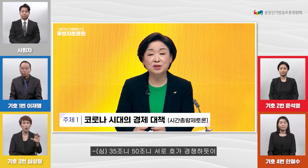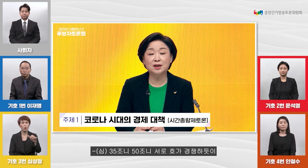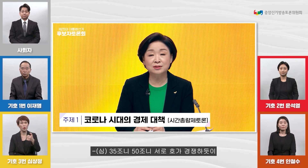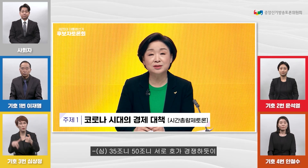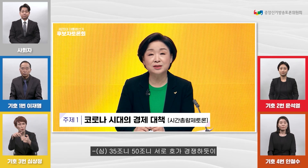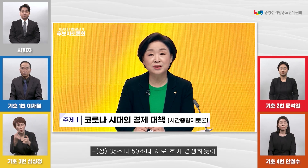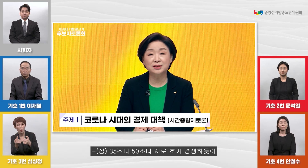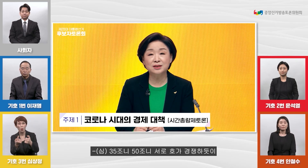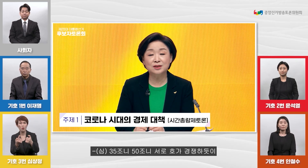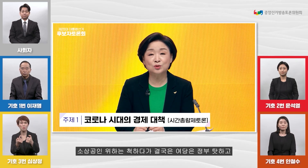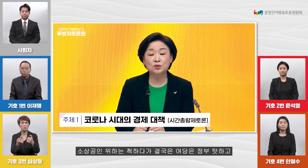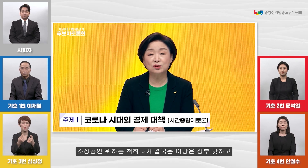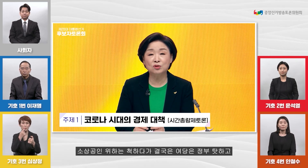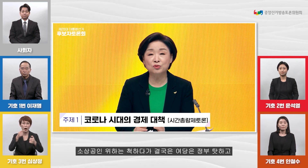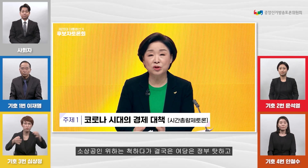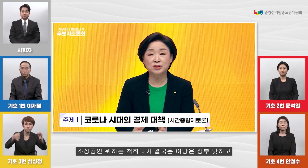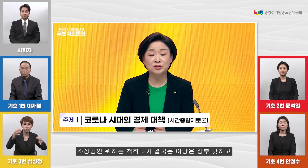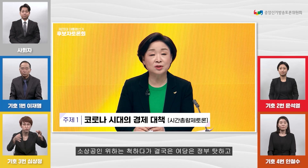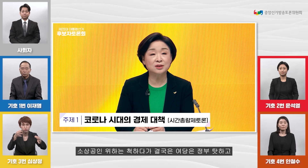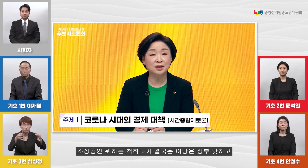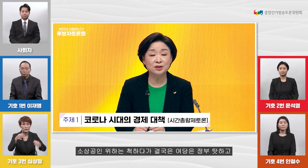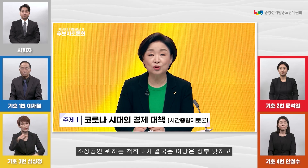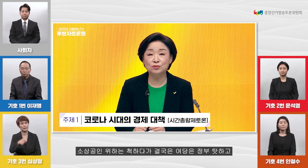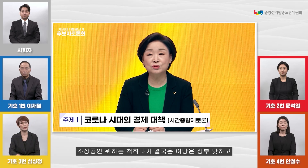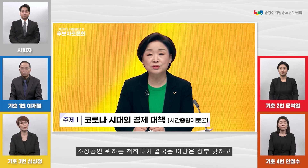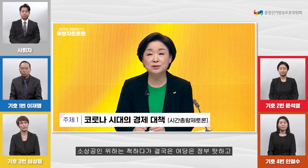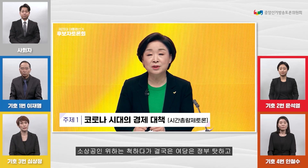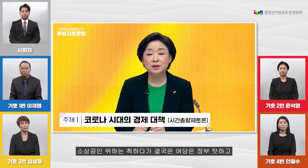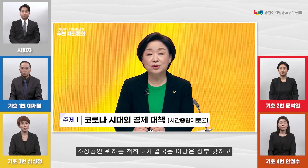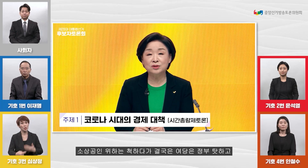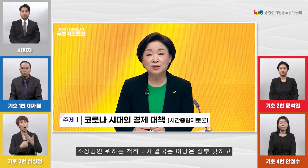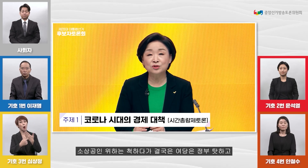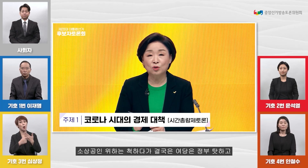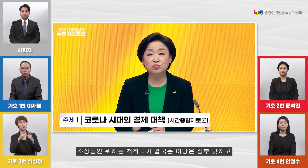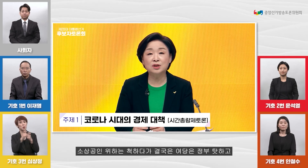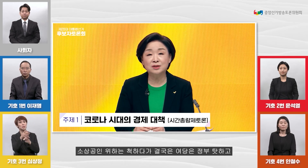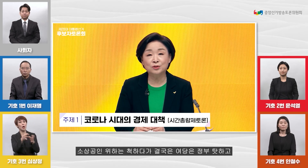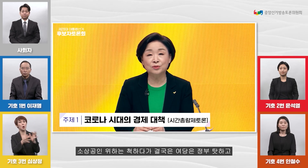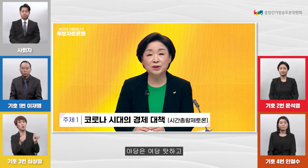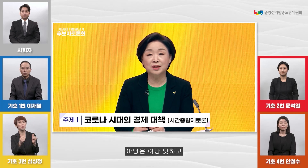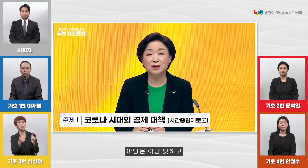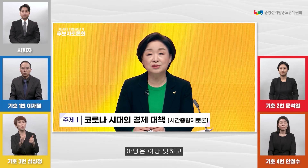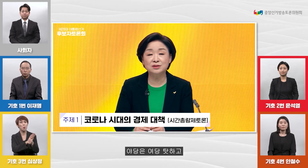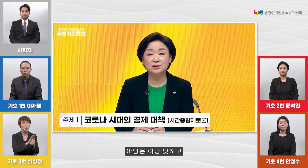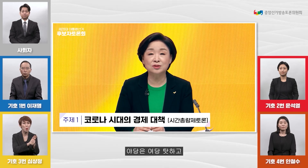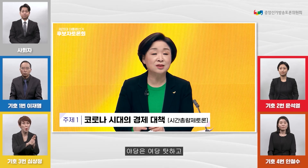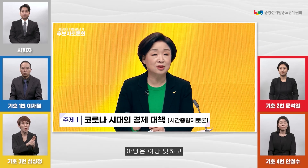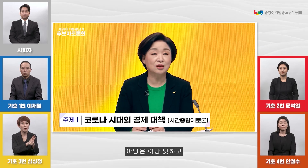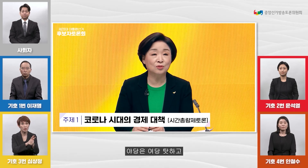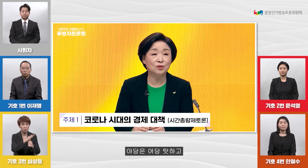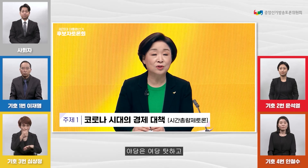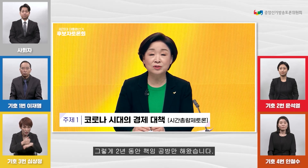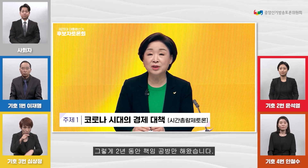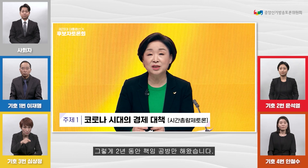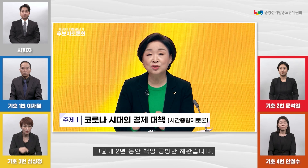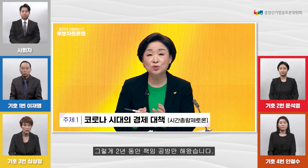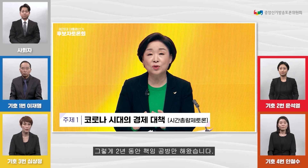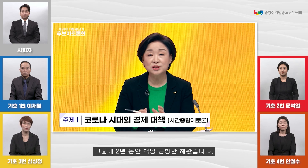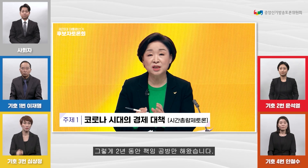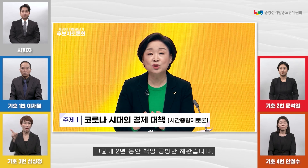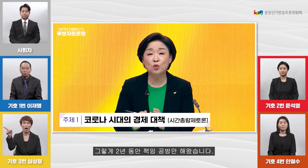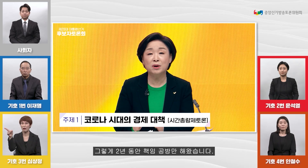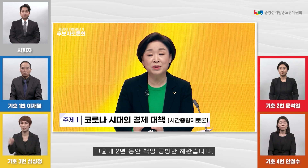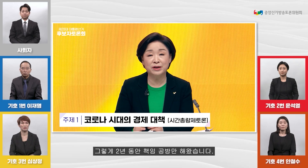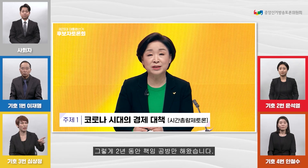호가 경쟁하듯이 소상공인 위하는 척하다가 결국은 여당은 정부 탓하고 야당은 여당 탓하고 그렇게 2년